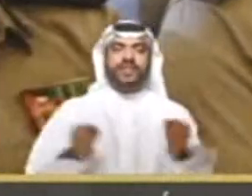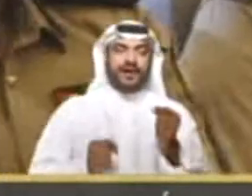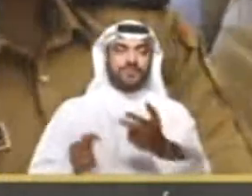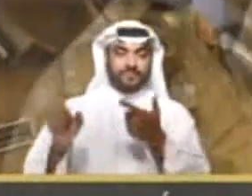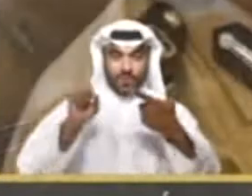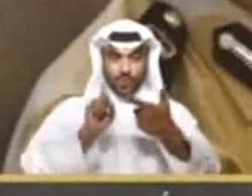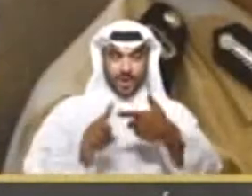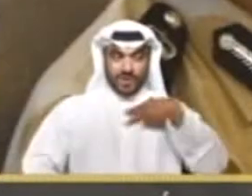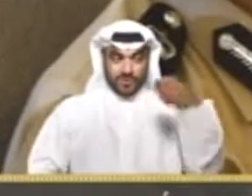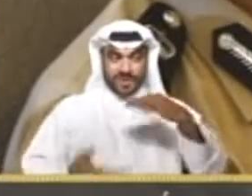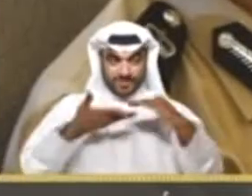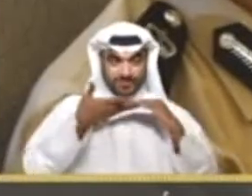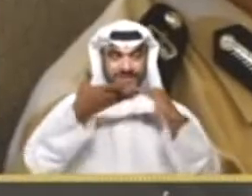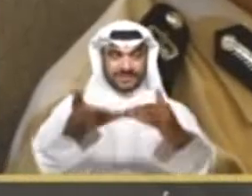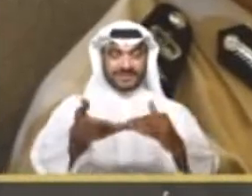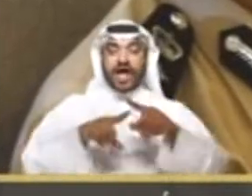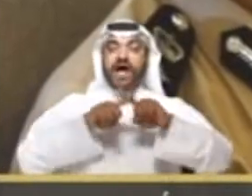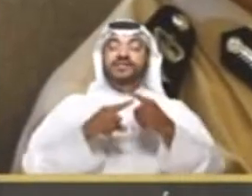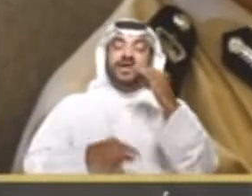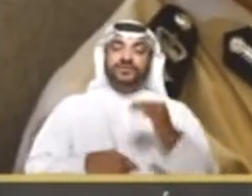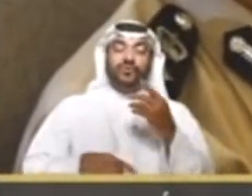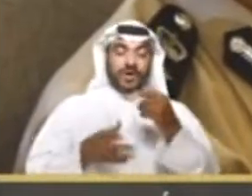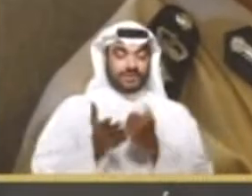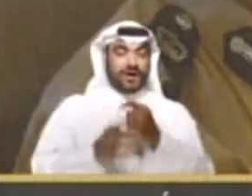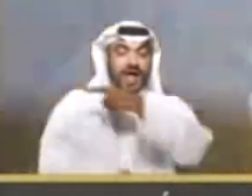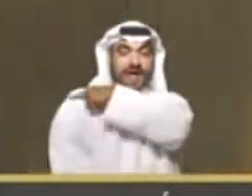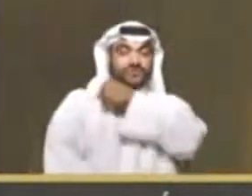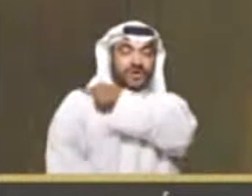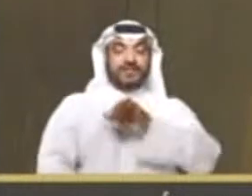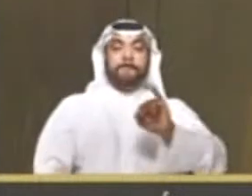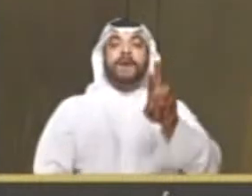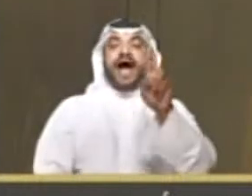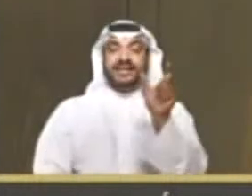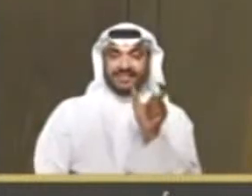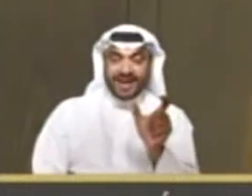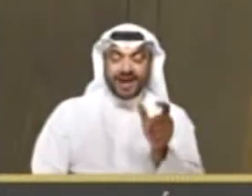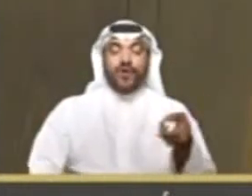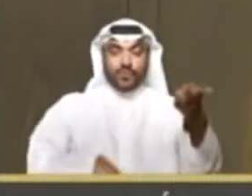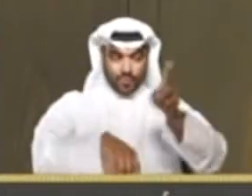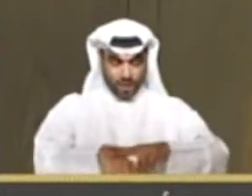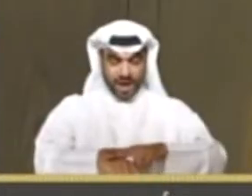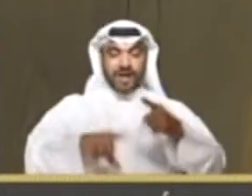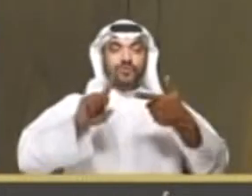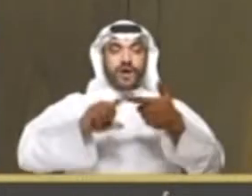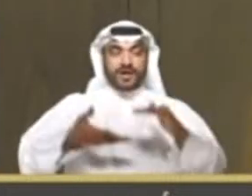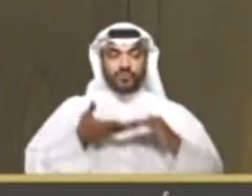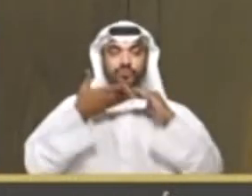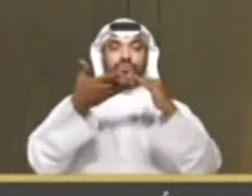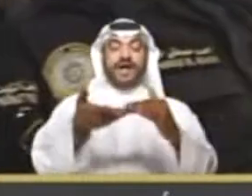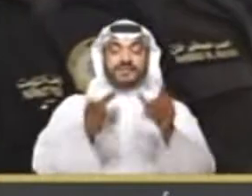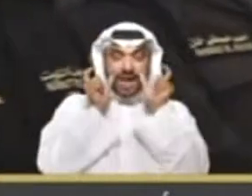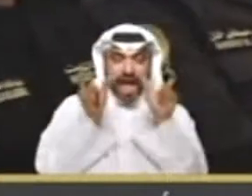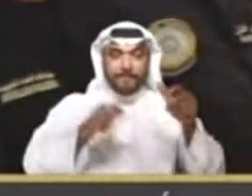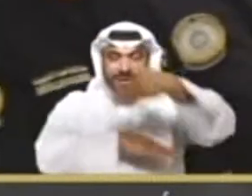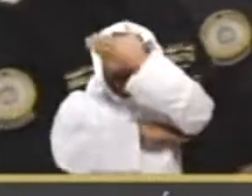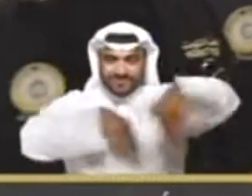وزارة الداخلية المساعد لشؤون الجنسية والجوازات اللواء الشيخ مازن الجراح الصباح، ووكيل وزارة الداخلية المساعد لشؤون الأمن